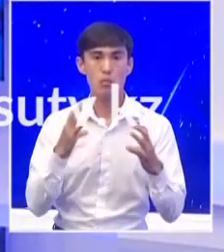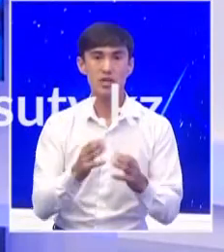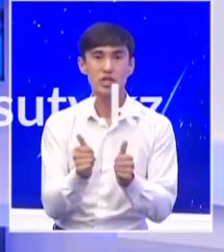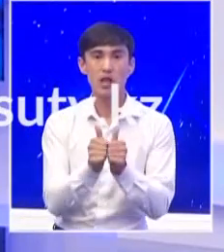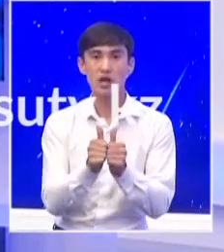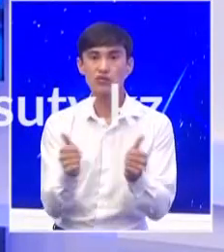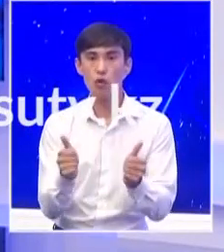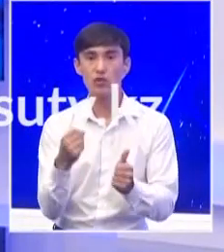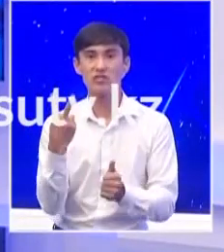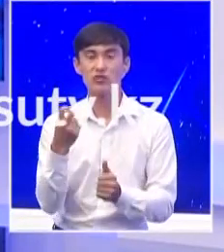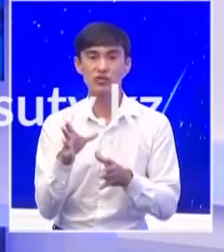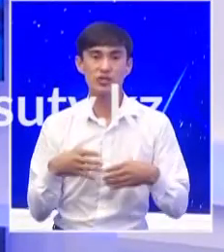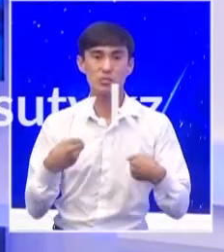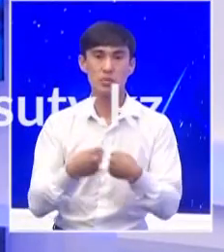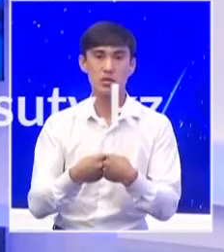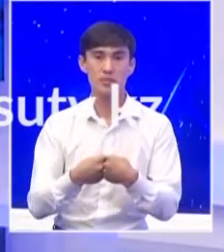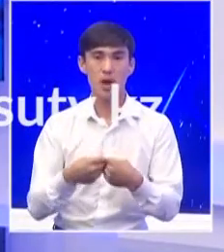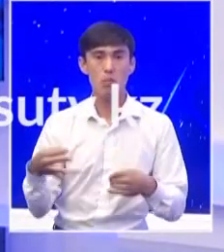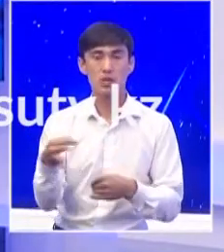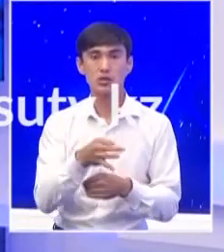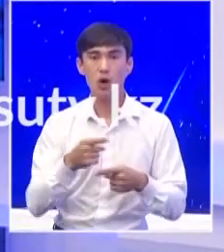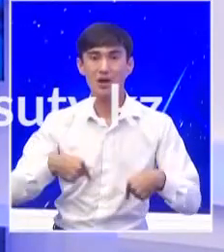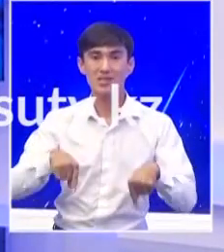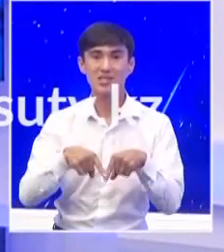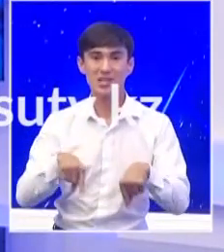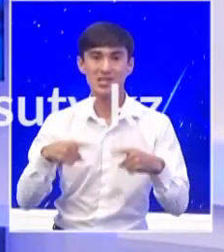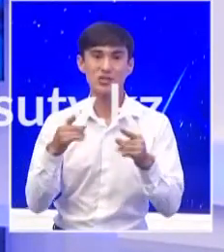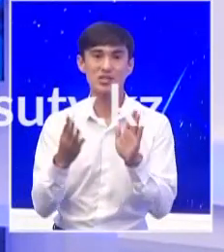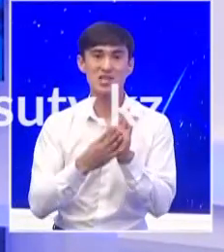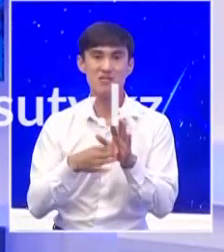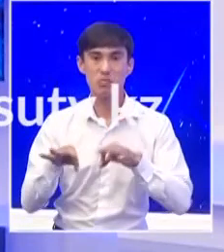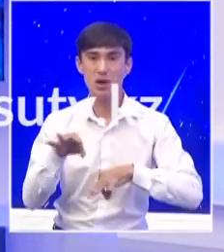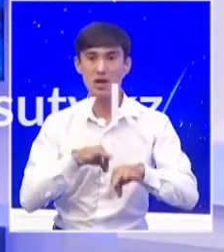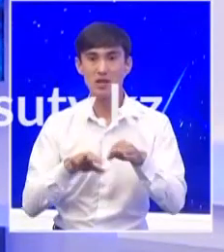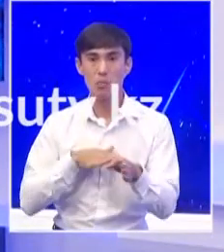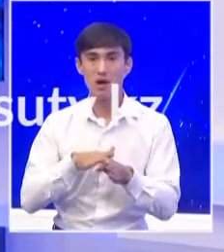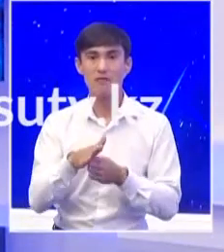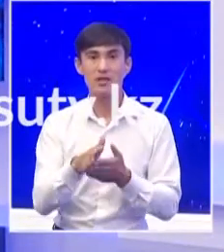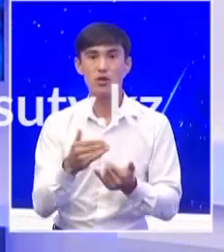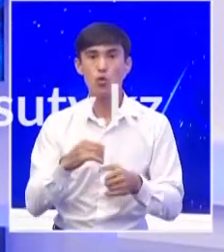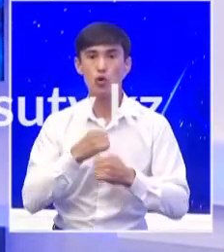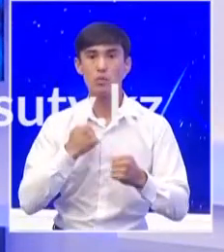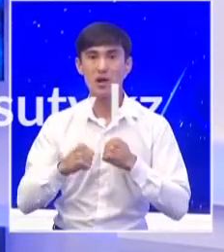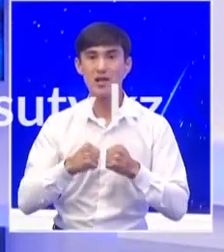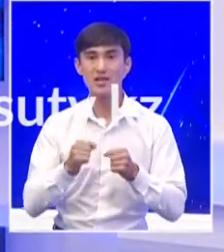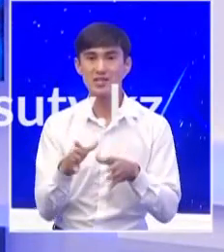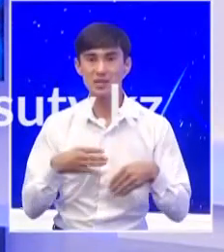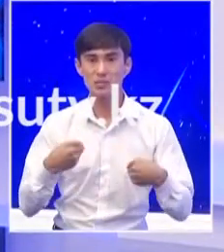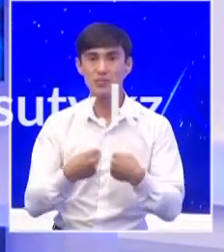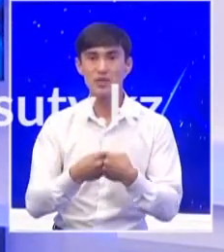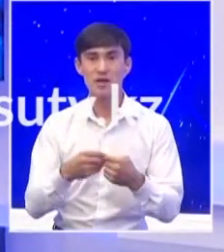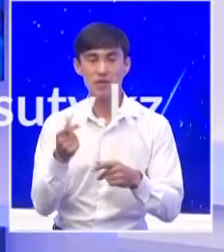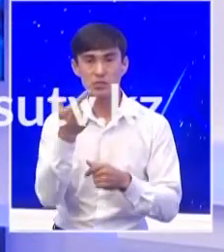развода около 200 семей. Областной организации реализуется 9 проектов, направленных на укрепление института семьи